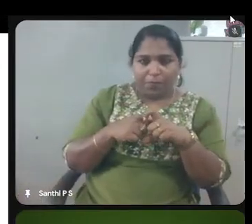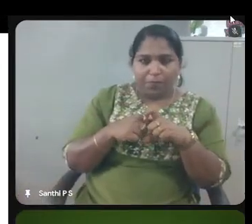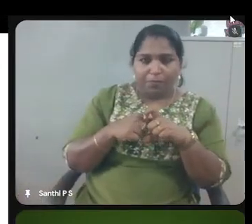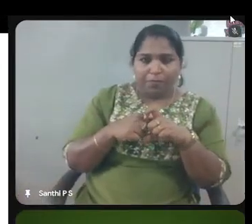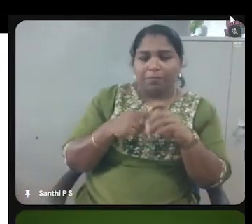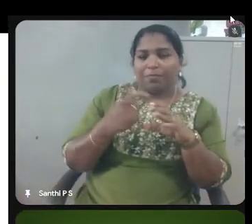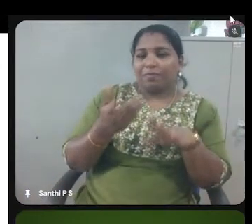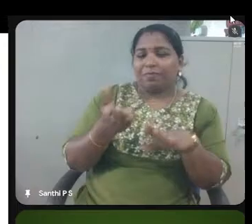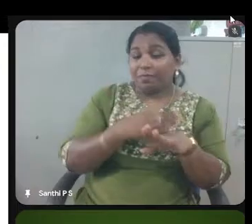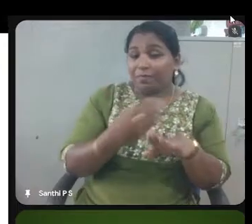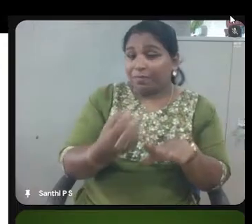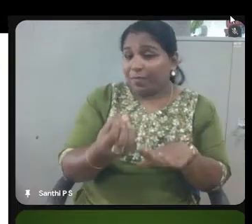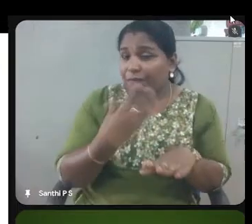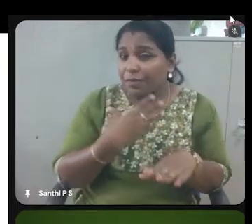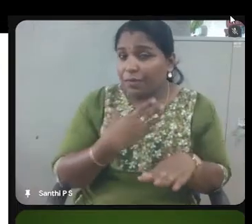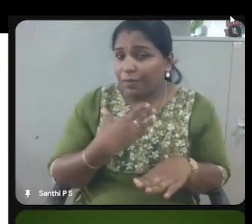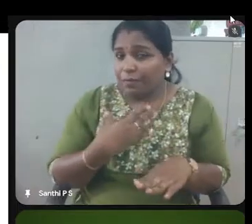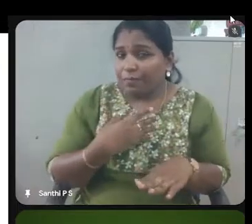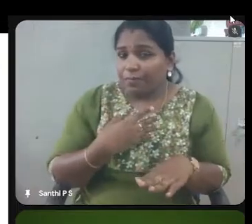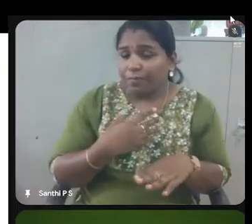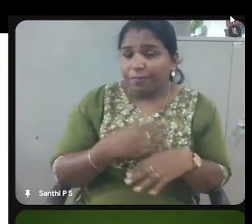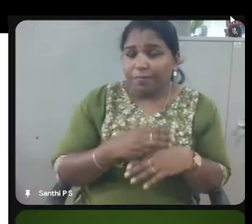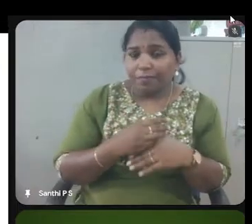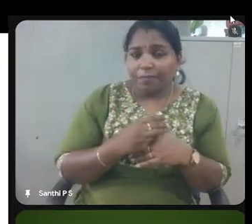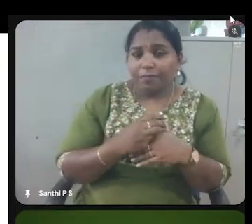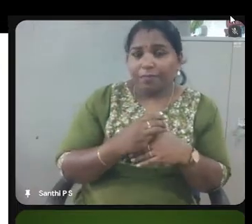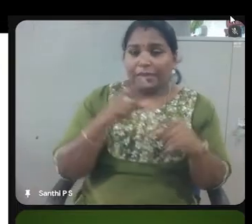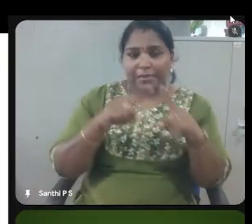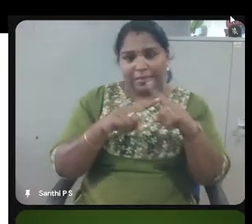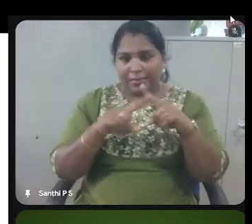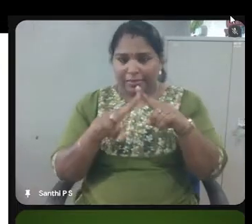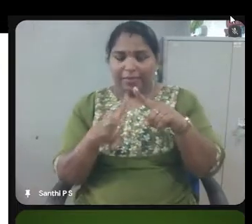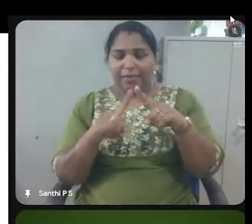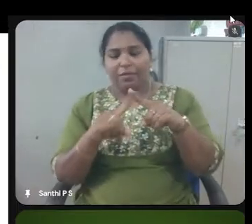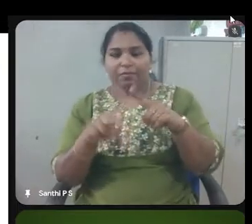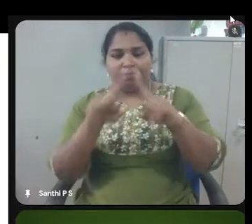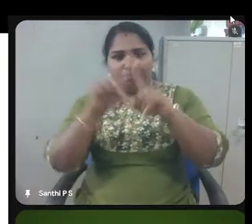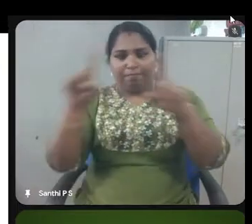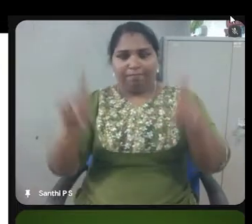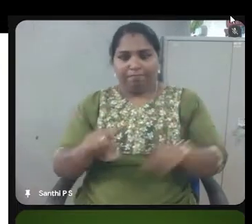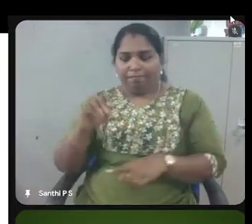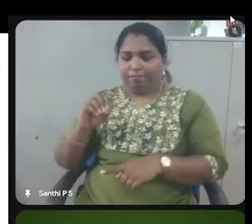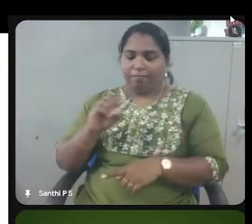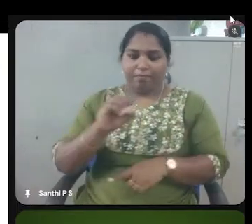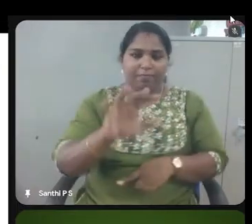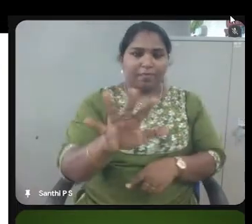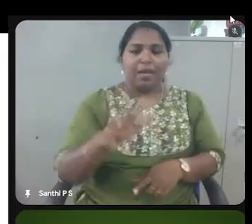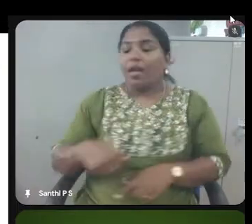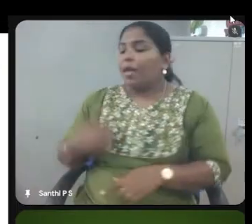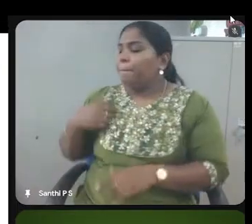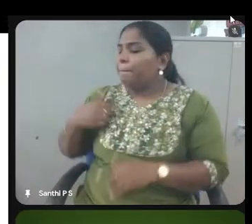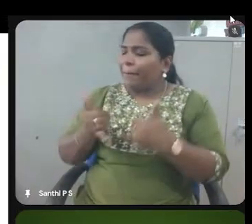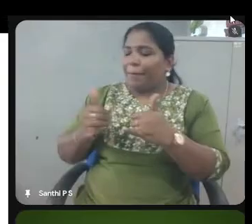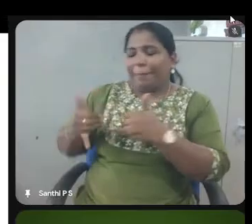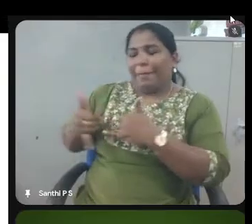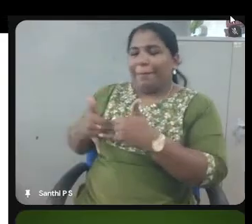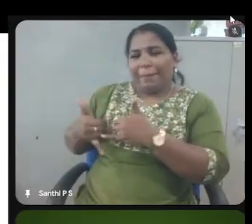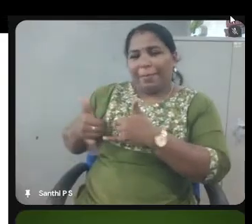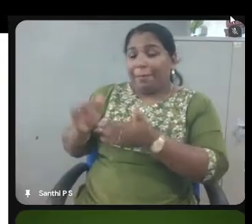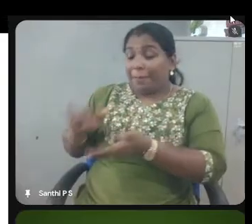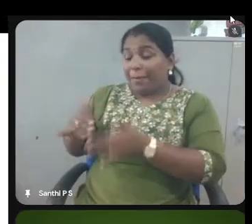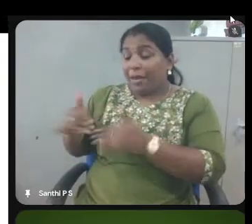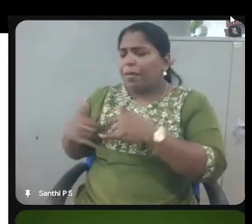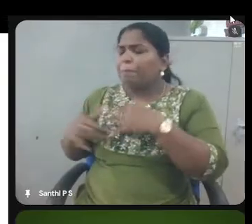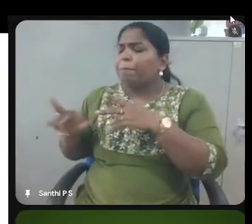മാം പറഞ്ഞല്ലോ ഇപ്പൊ നമ്മള് TV ഒക്കെ ഓണാക്കി വെച്ചിട്ട് കുട്ടികൾ വേറെ കളിക്കുകയാണെന്നുണ്ടെങ്കിലും അവര് പാർഷ്യലി